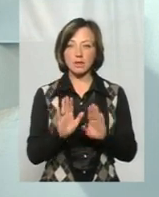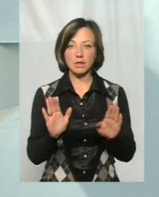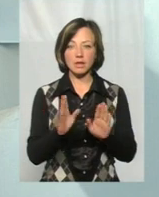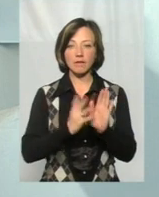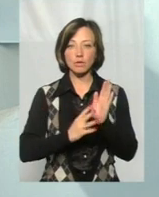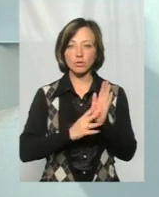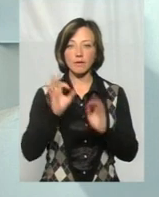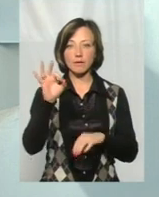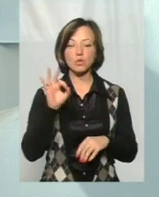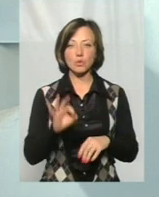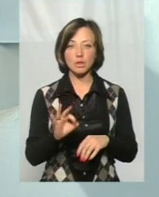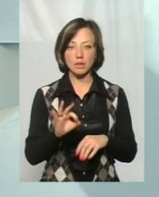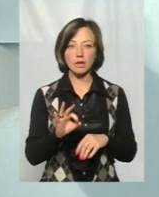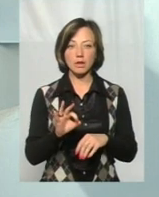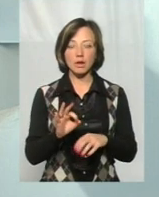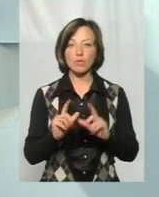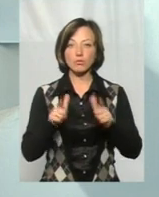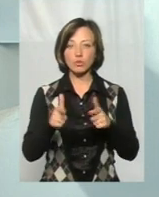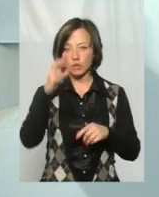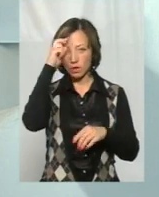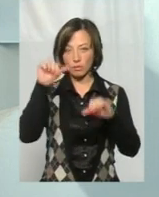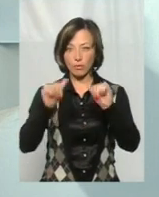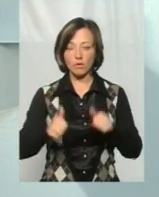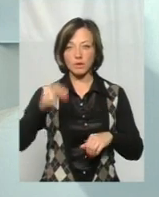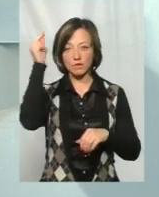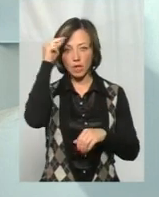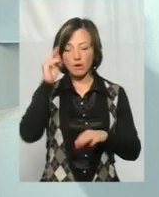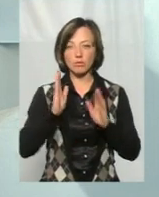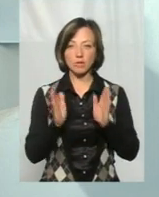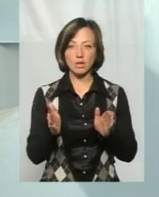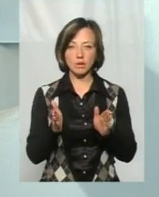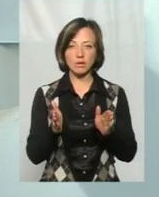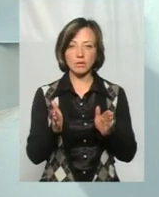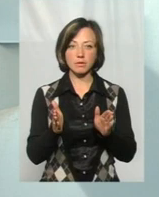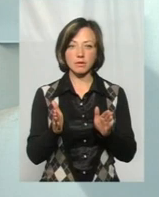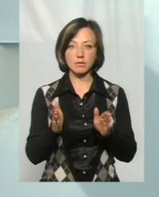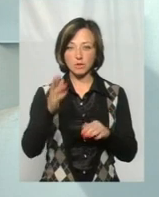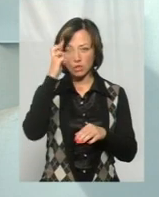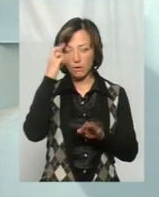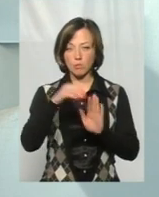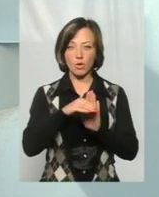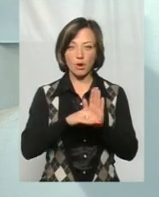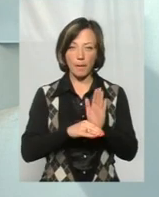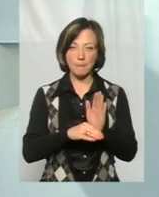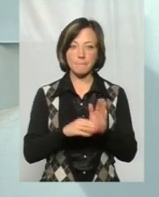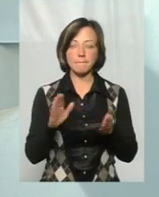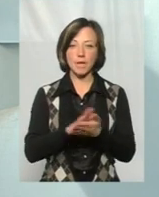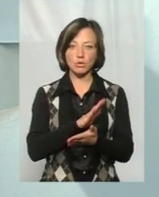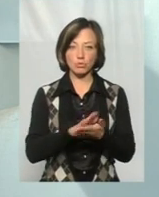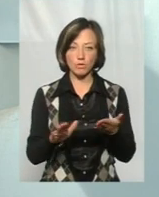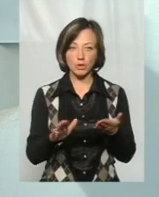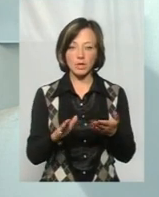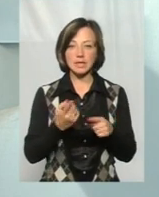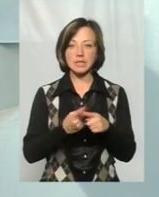на 90% він поступить на державну форму навчання і буде навчатися згідно державної програми по навчанню безкоштовно.